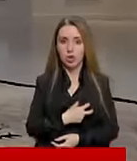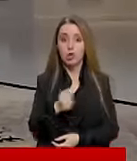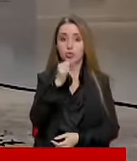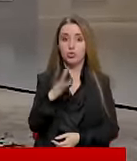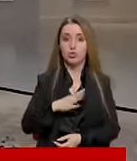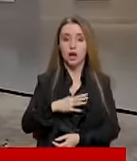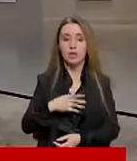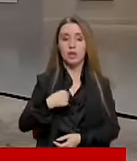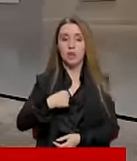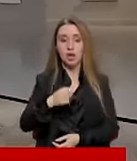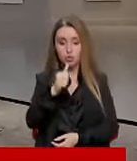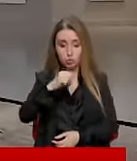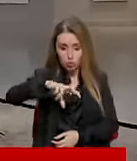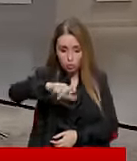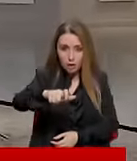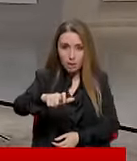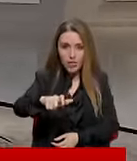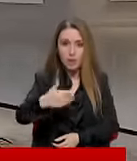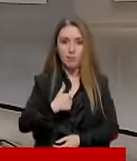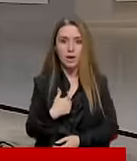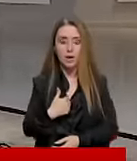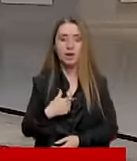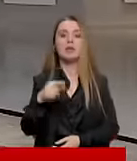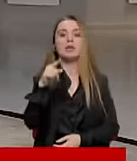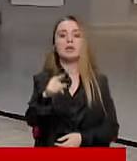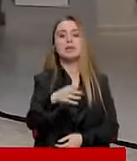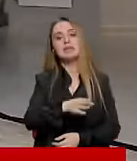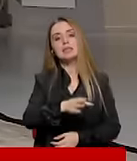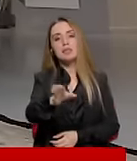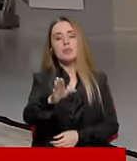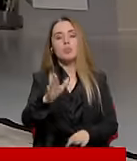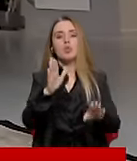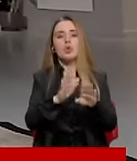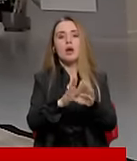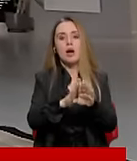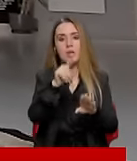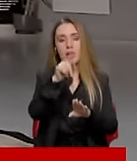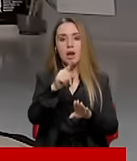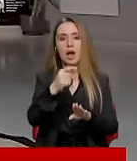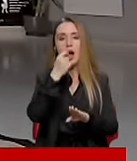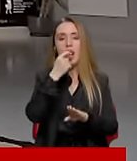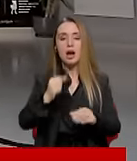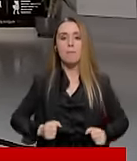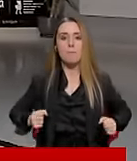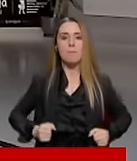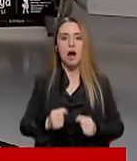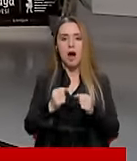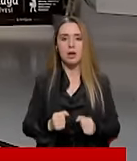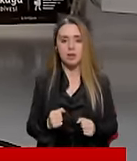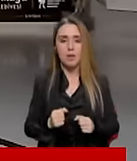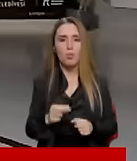vardı da suların vanasını mı kestim o köylerde ama işte siz gidip bu kapılara Anka Park gibi polislere para